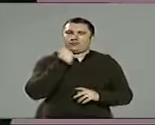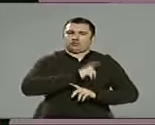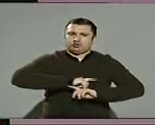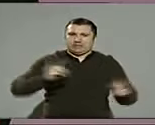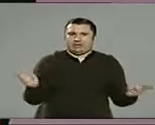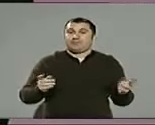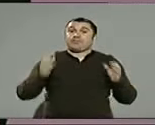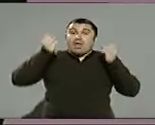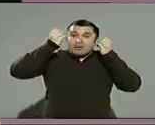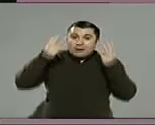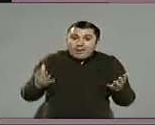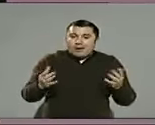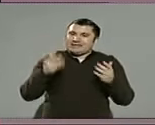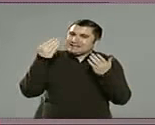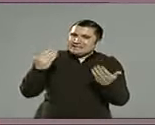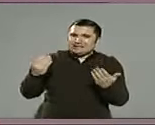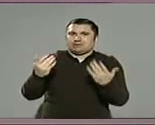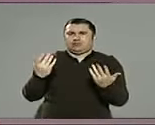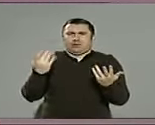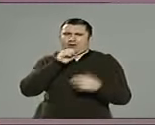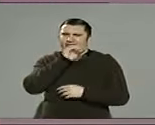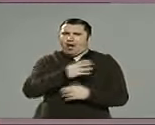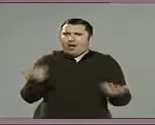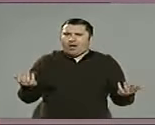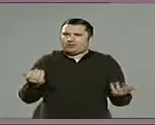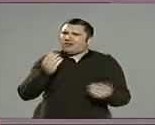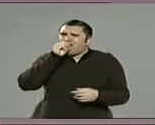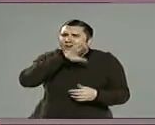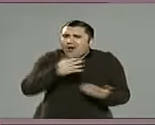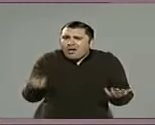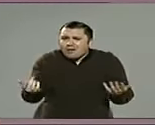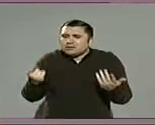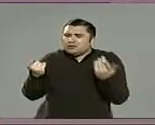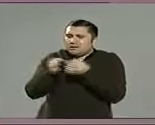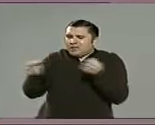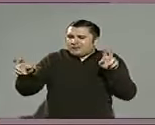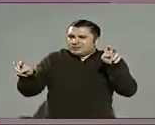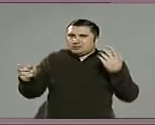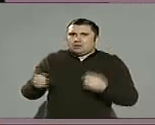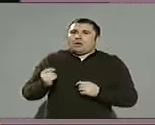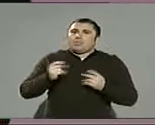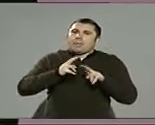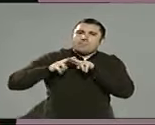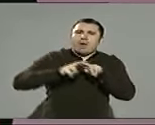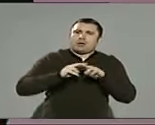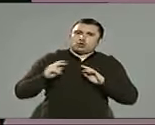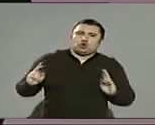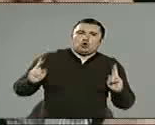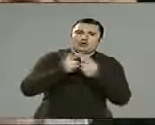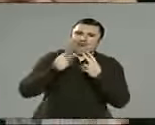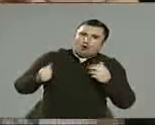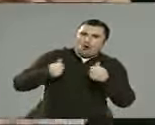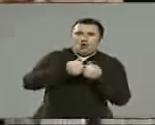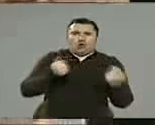Unterschied klarer als bei diesem verräterischen Satz. Wir wollen keine marktkonforme Demokratie. Wir wollen